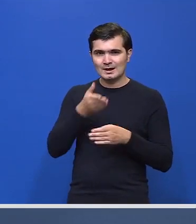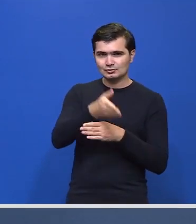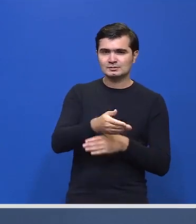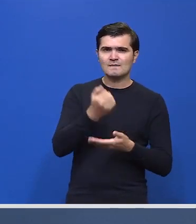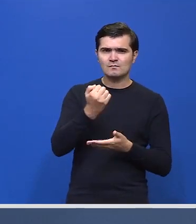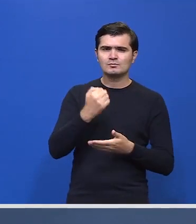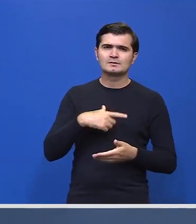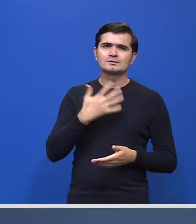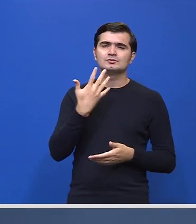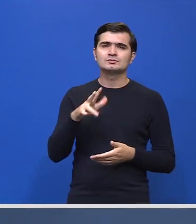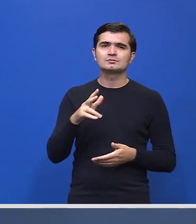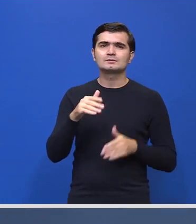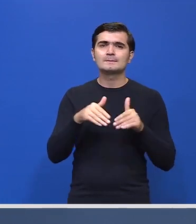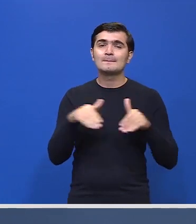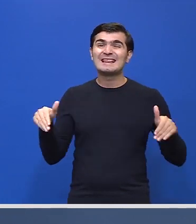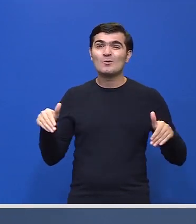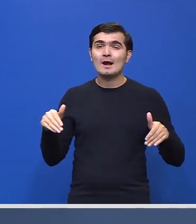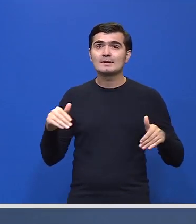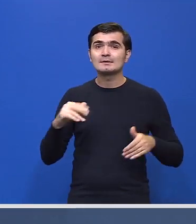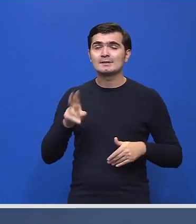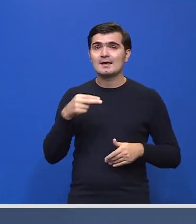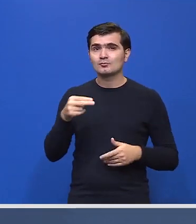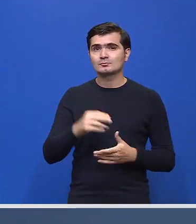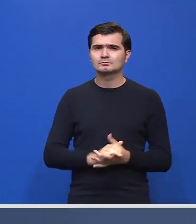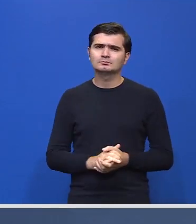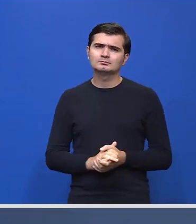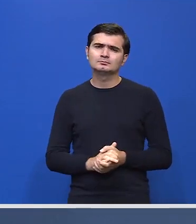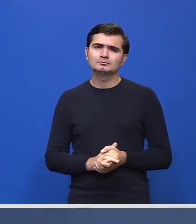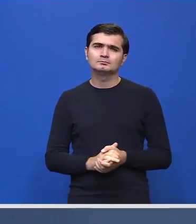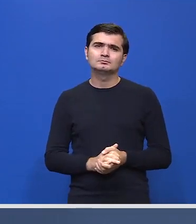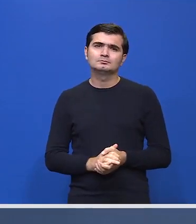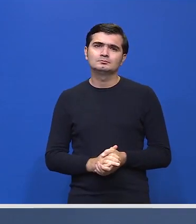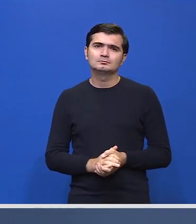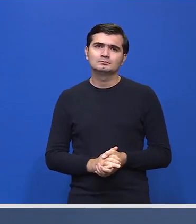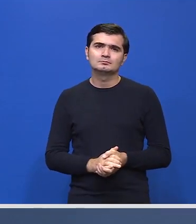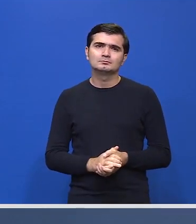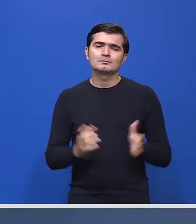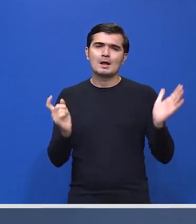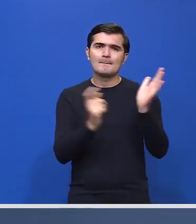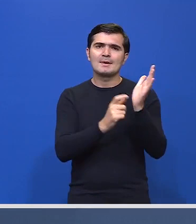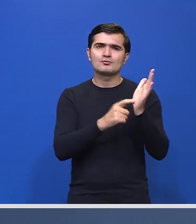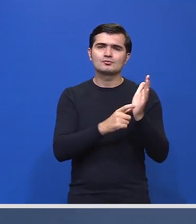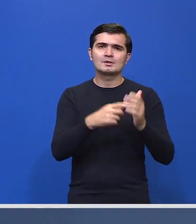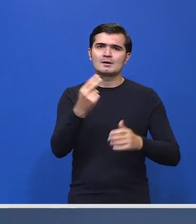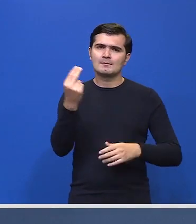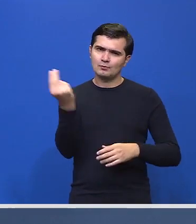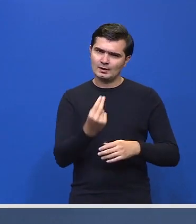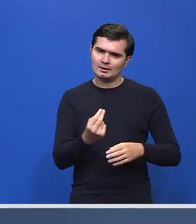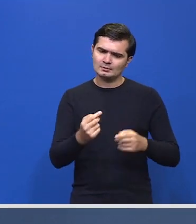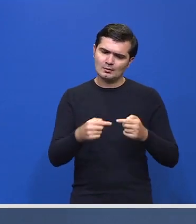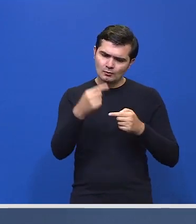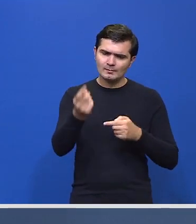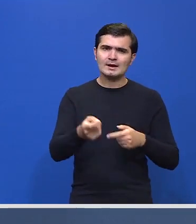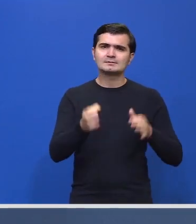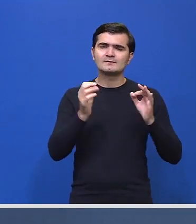fonduri este de 500 de milioane de euro. Apelul de proiect urmează să fie